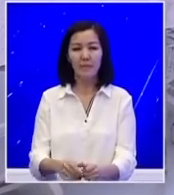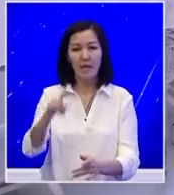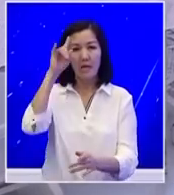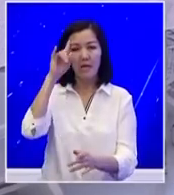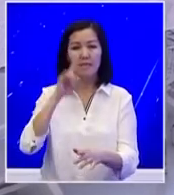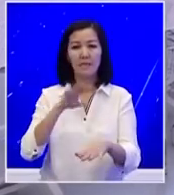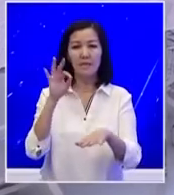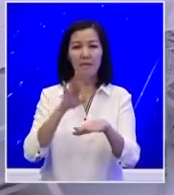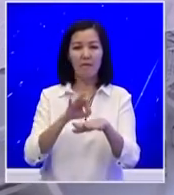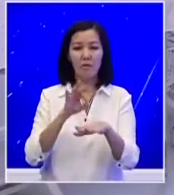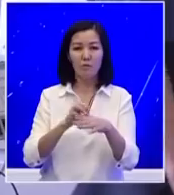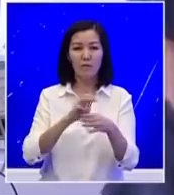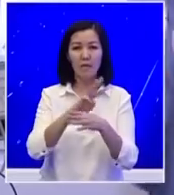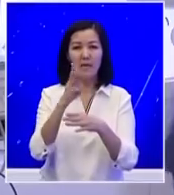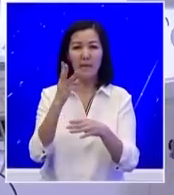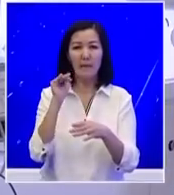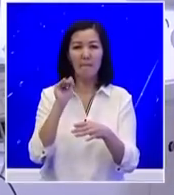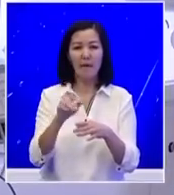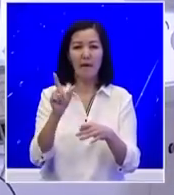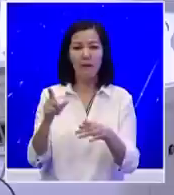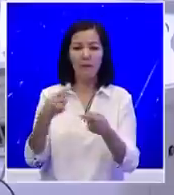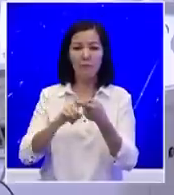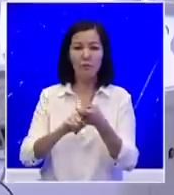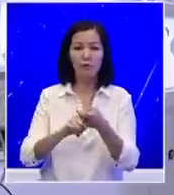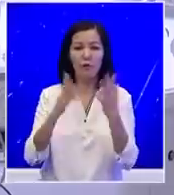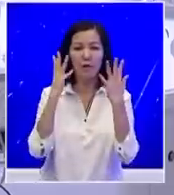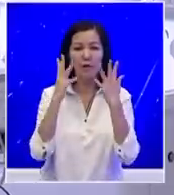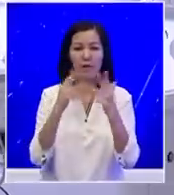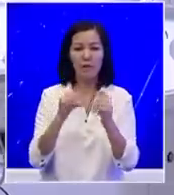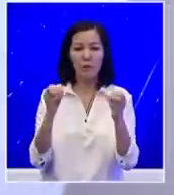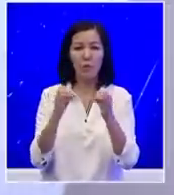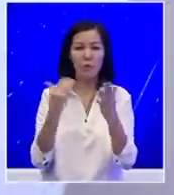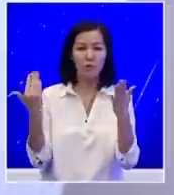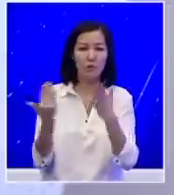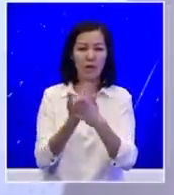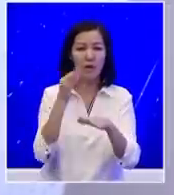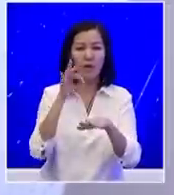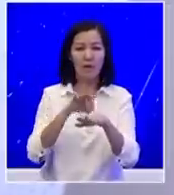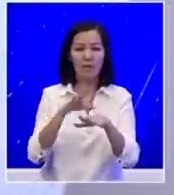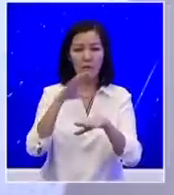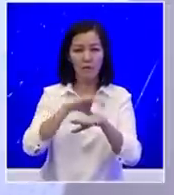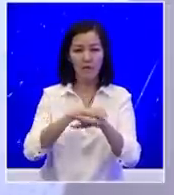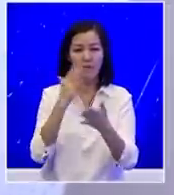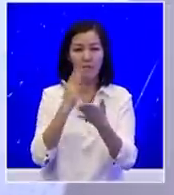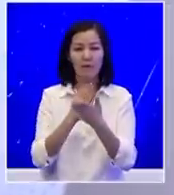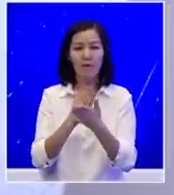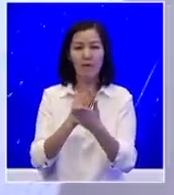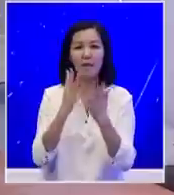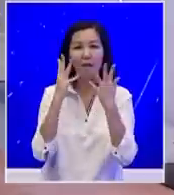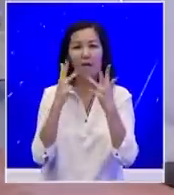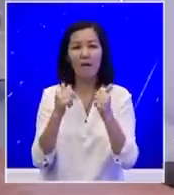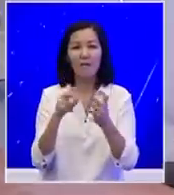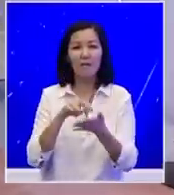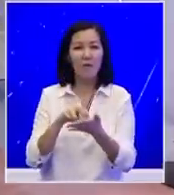Қазақстанда тәж вирусын 2000-нан аса адам жұқтырған. Күн сайын бұл тізім ондаған жаңа жағдайлармен толығып жатыр. Сандар шынымен